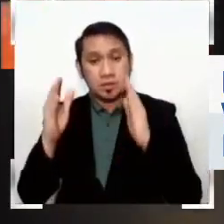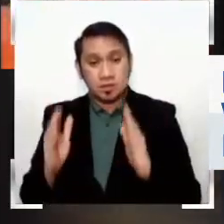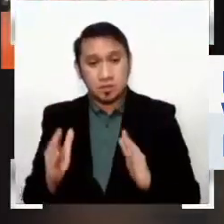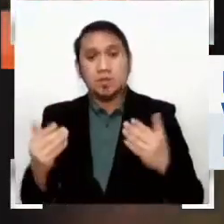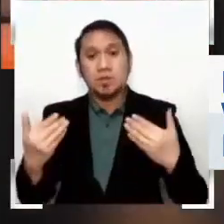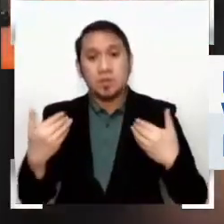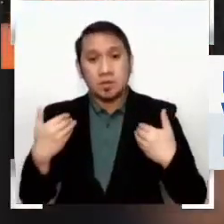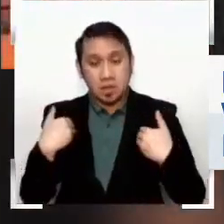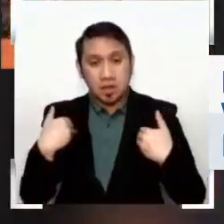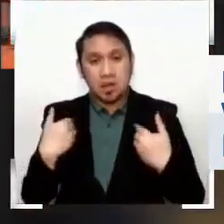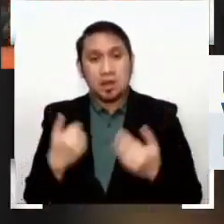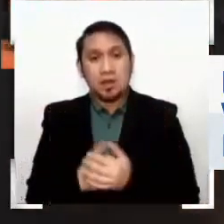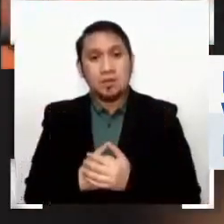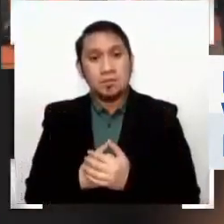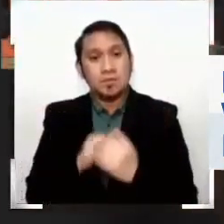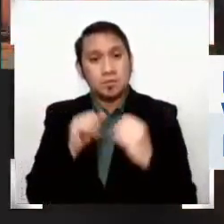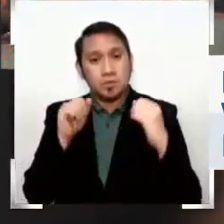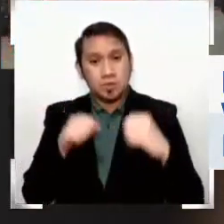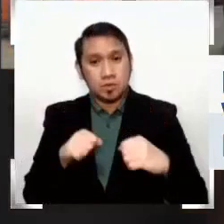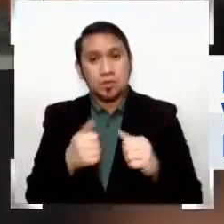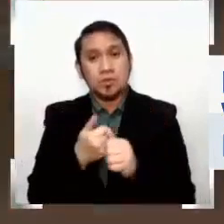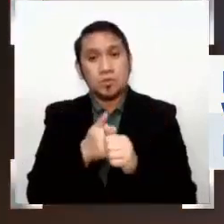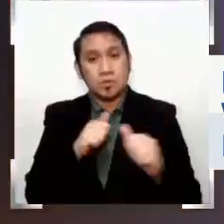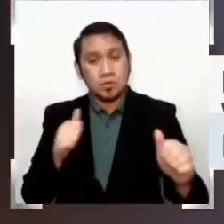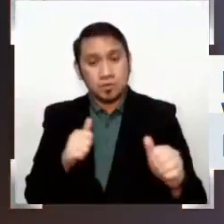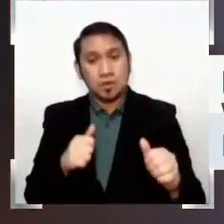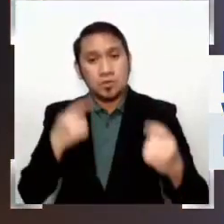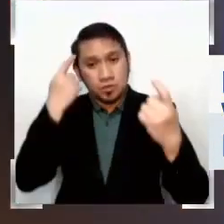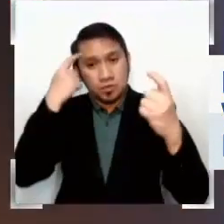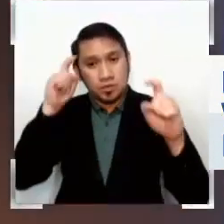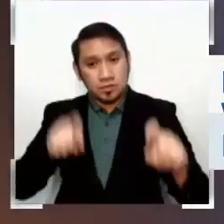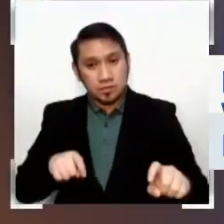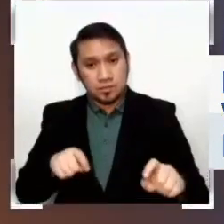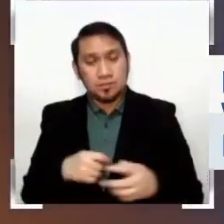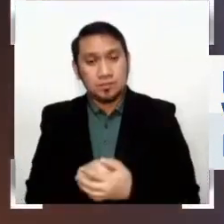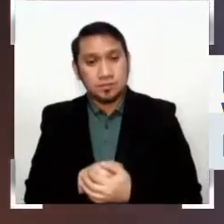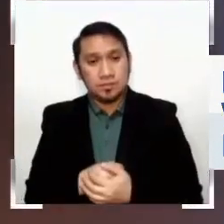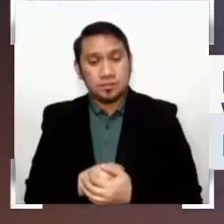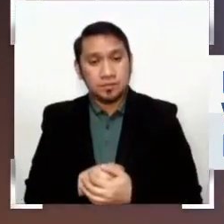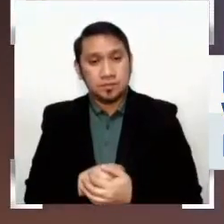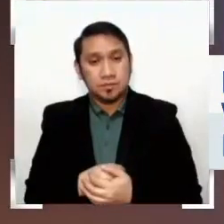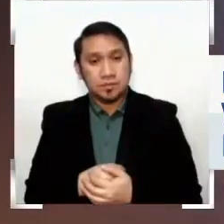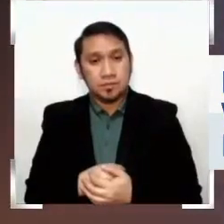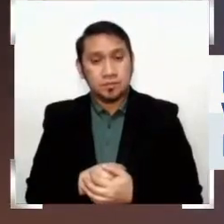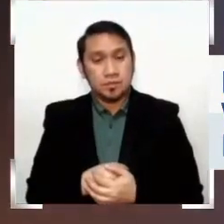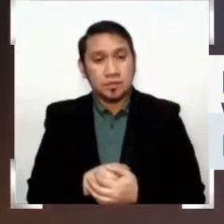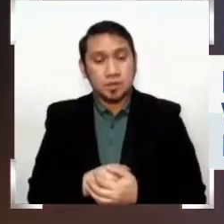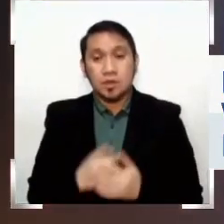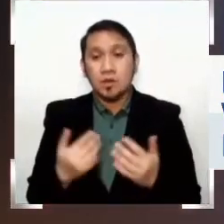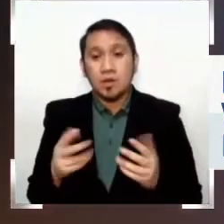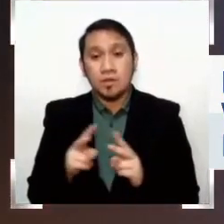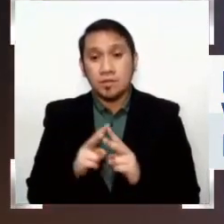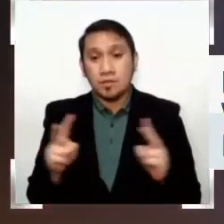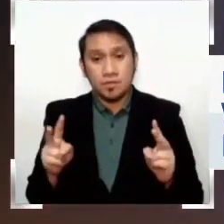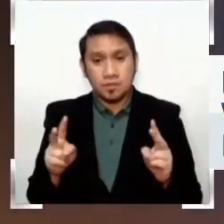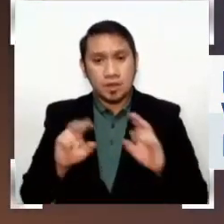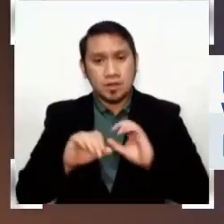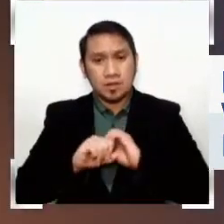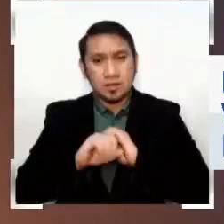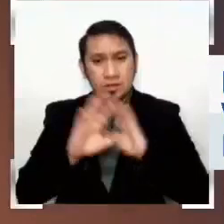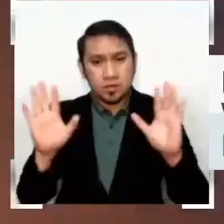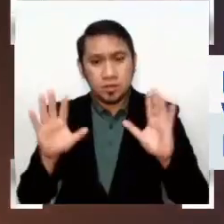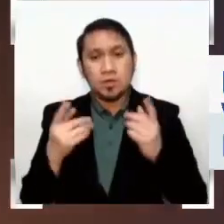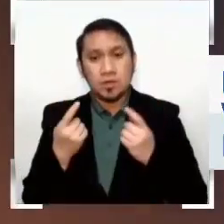kompromiso para maiwasan ang di pagkakaunawaan. I was very clear in trying to